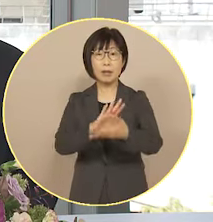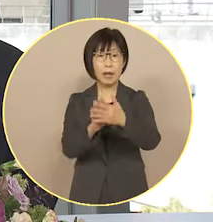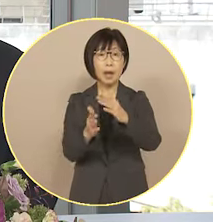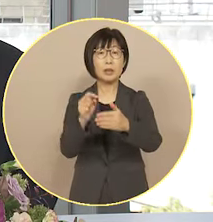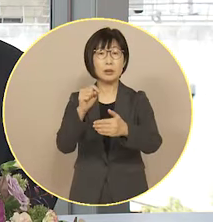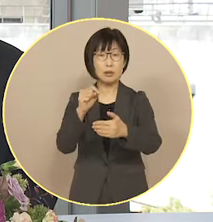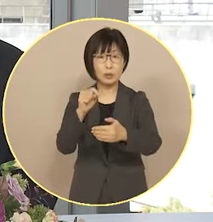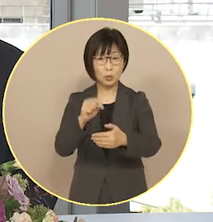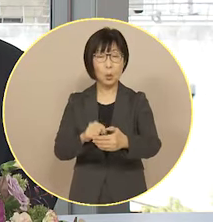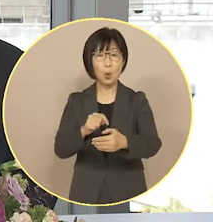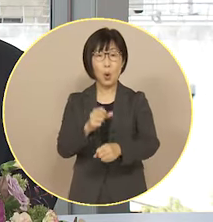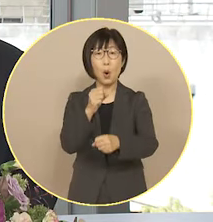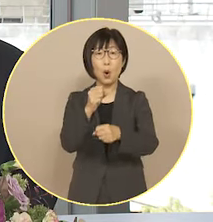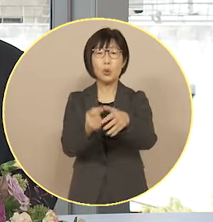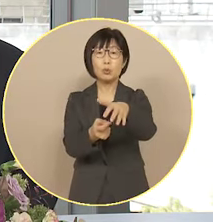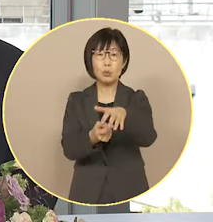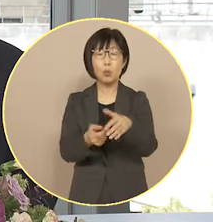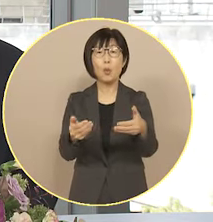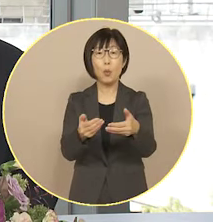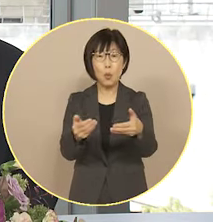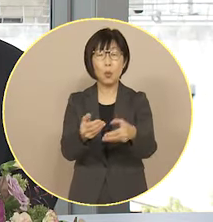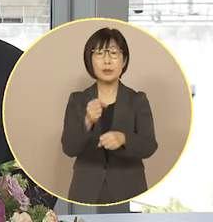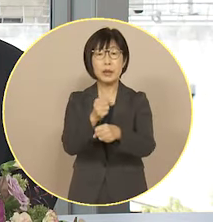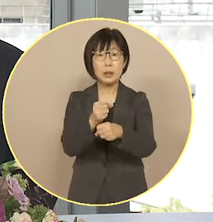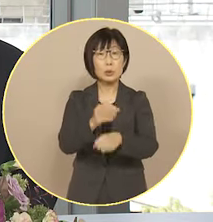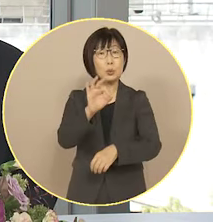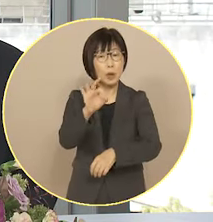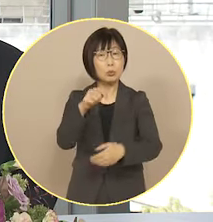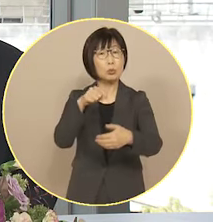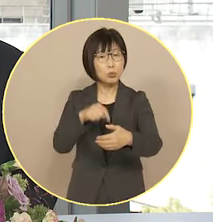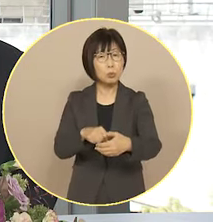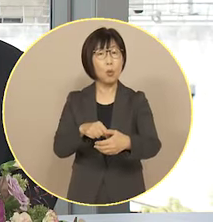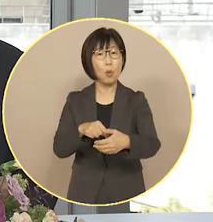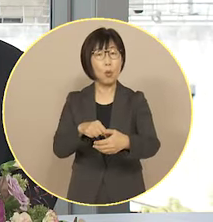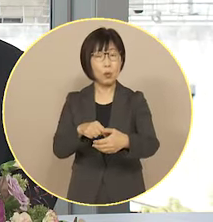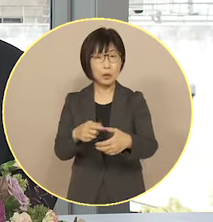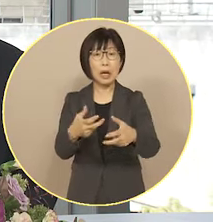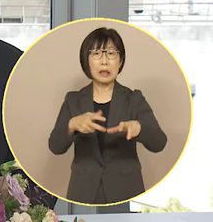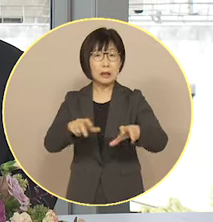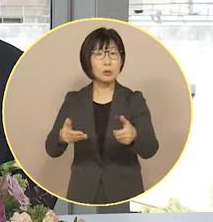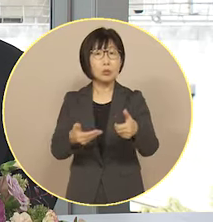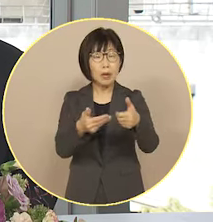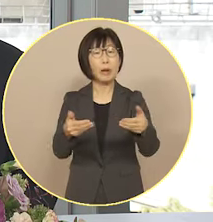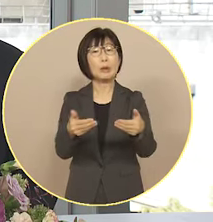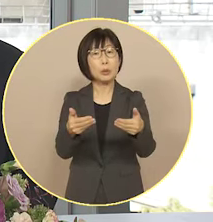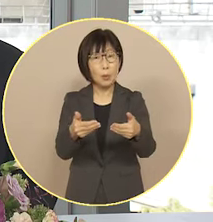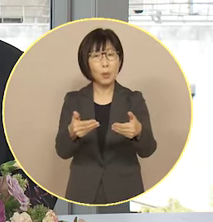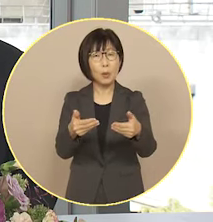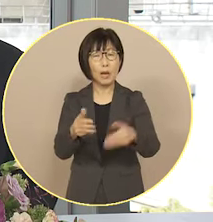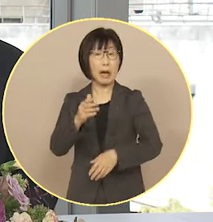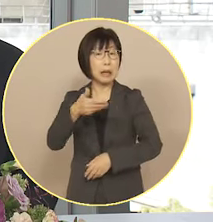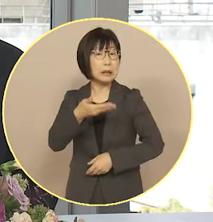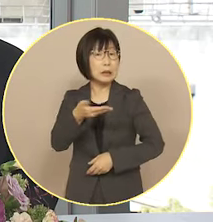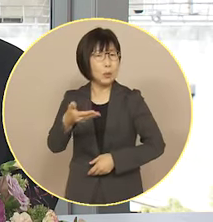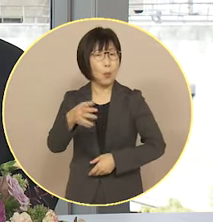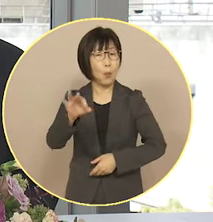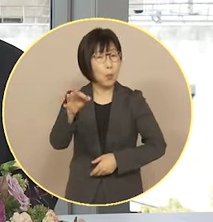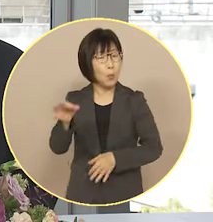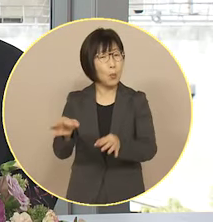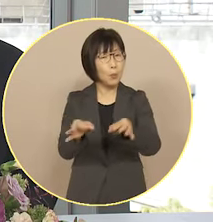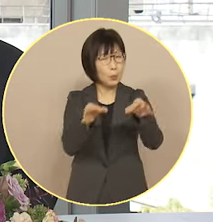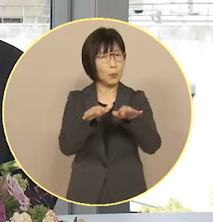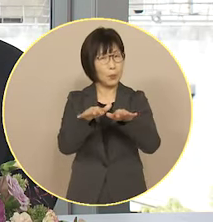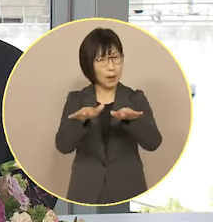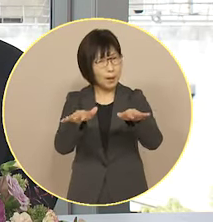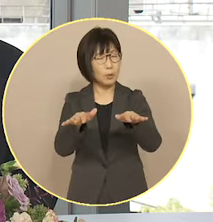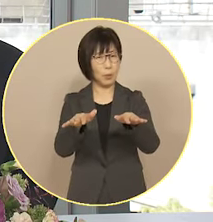農業産出客の約5割を占める地区産業も資料高等等のですねえ